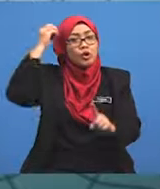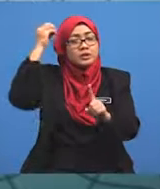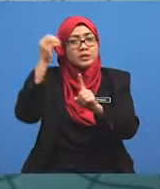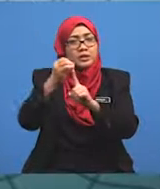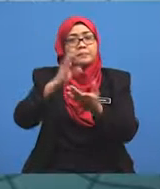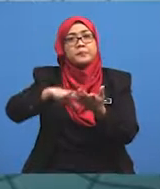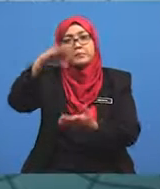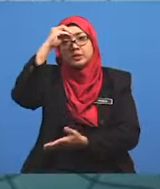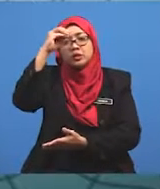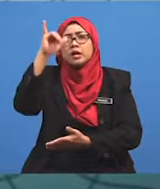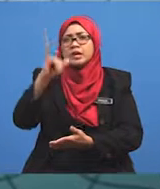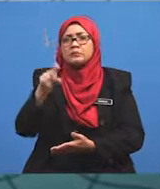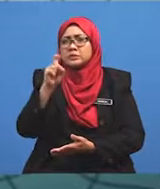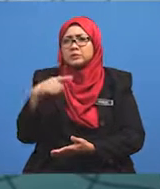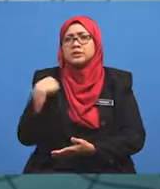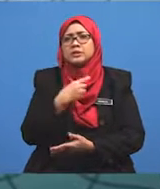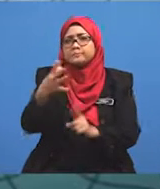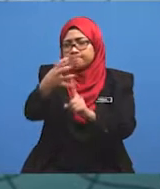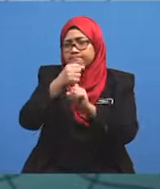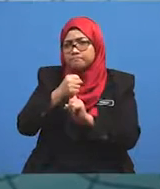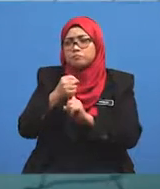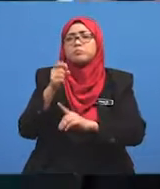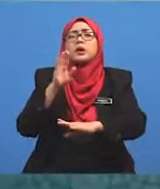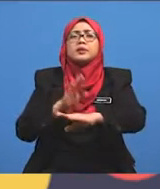objektif pembelajaran yang perlu dicapai pada hari ini.